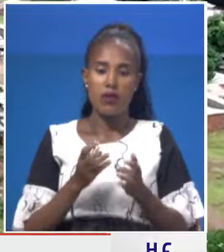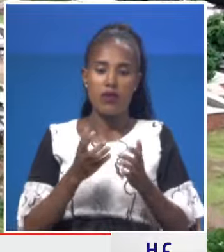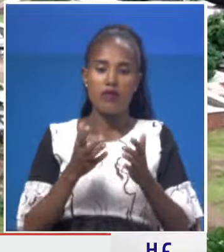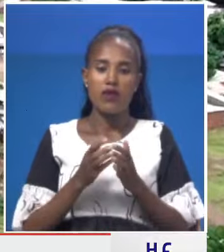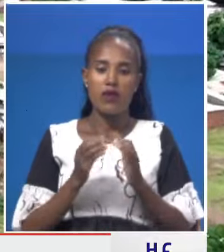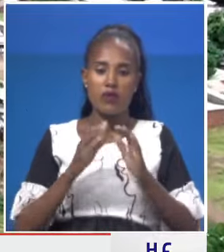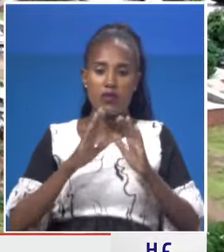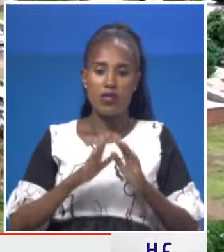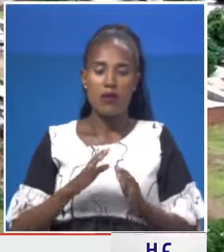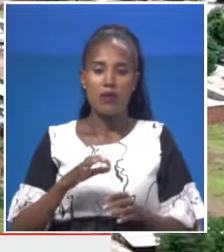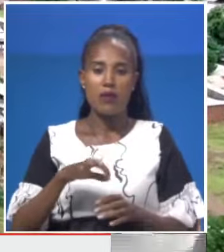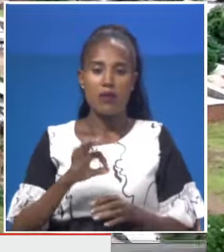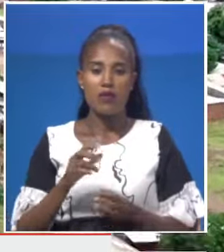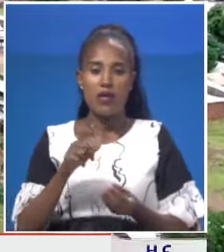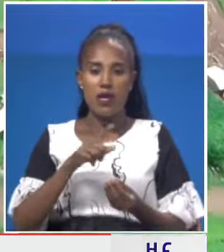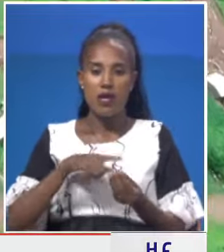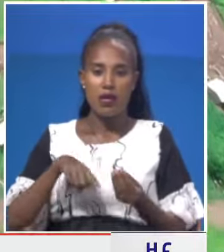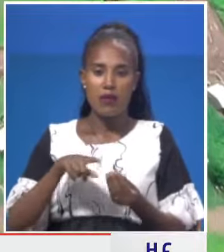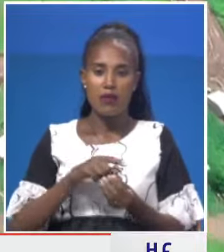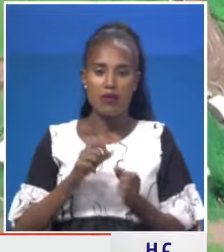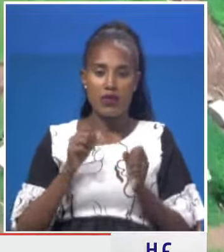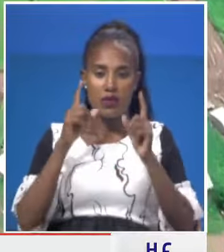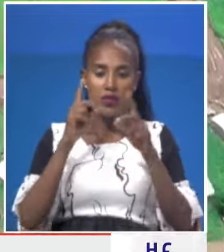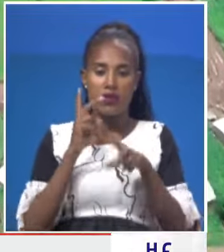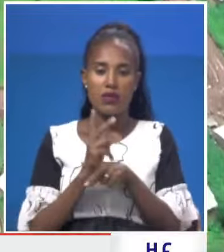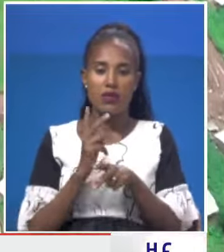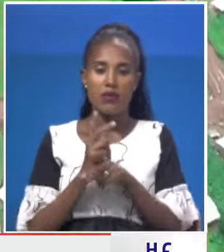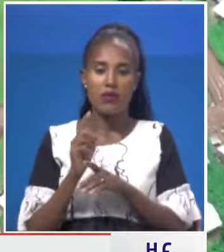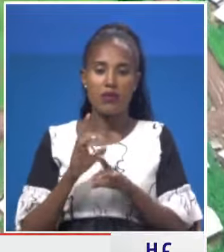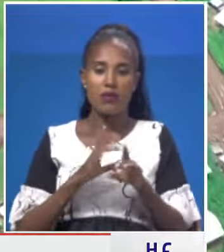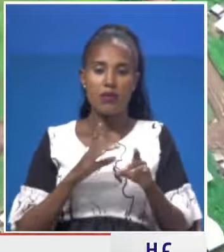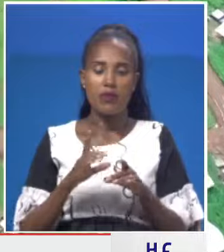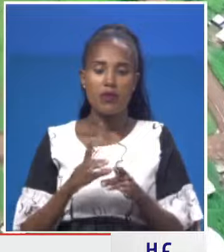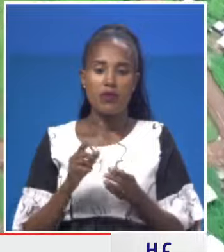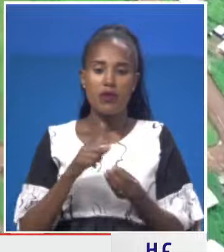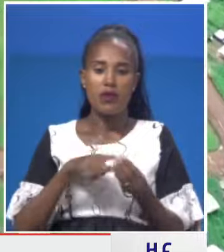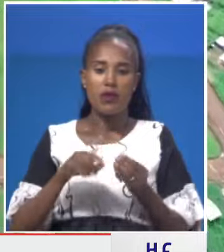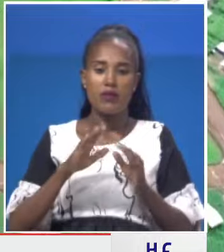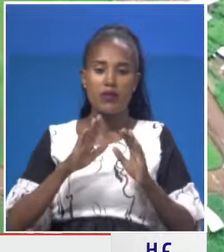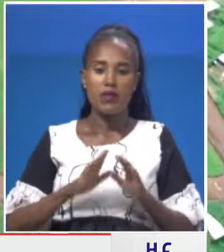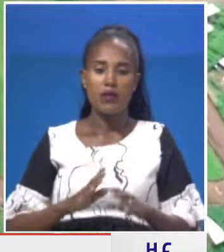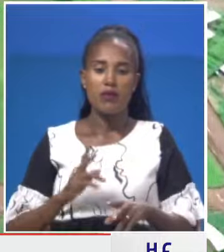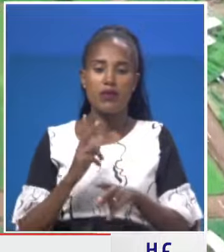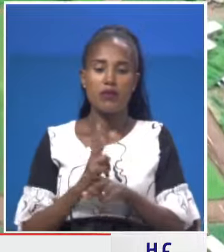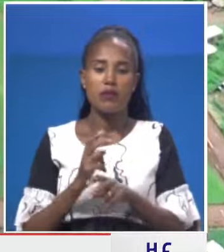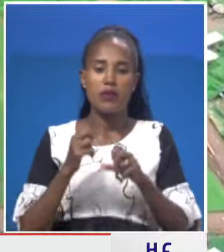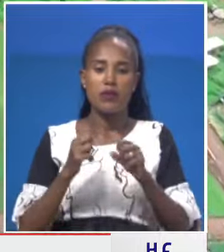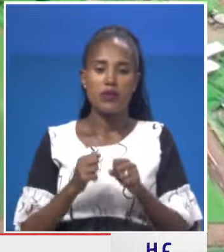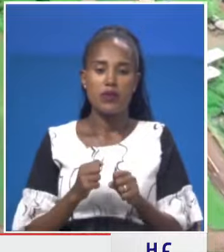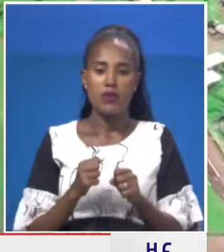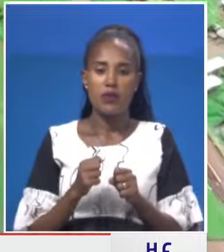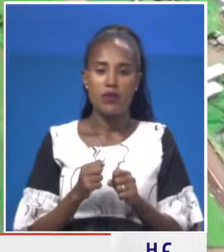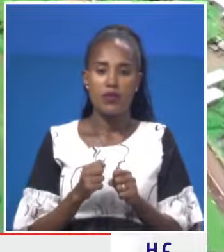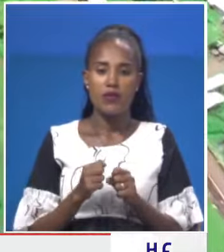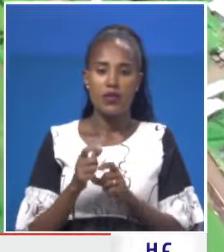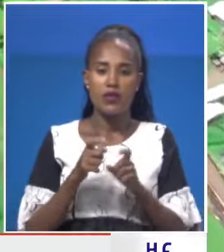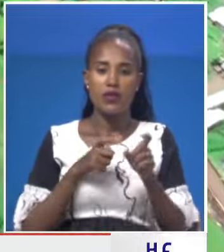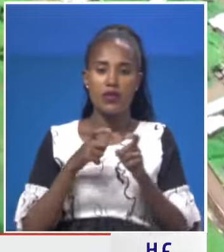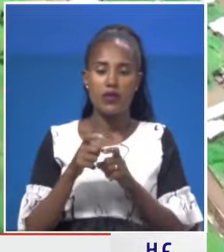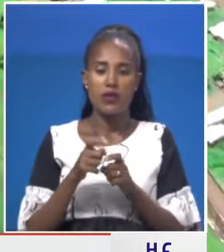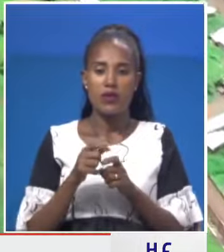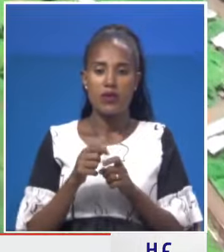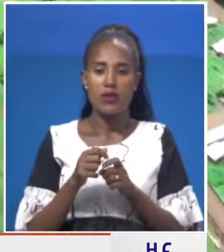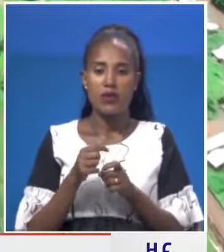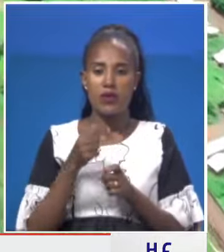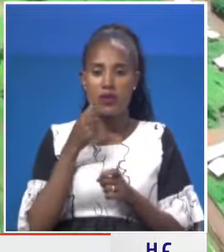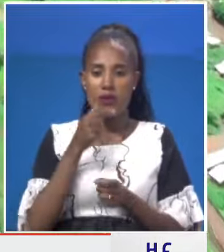ሰላም ለማግኘት አካባቢውን ነቅቶ እንዲጠብቅ በመደረጉ የአካባቢውን ሰላም ማስጠበቅ መቻሉን አስተዳዳሪው አቶ ቢክስ